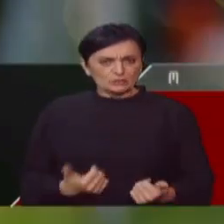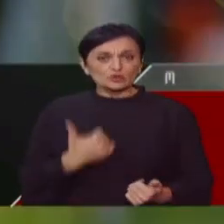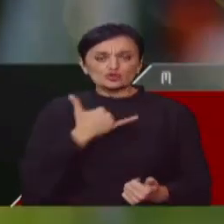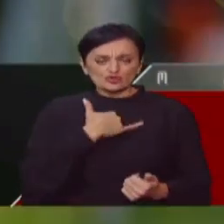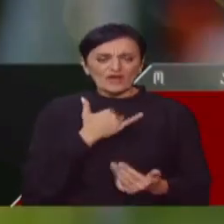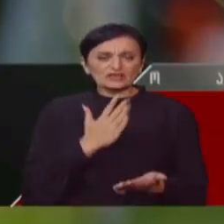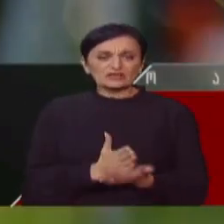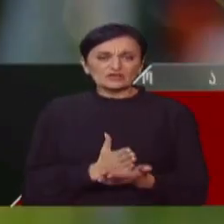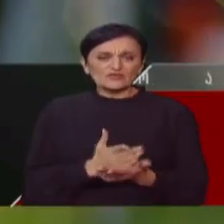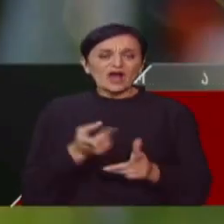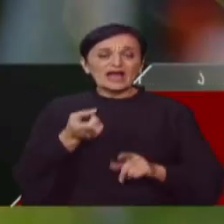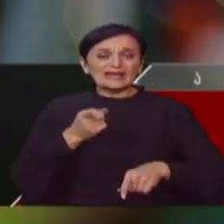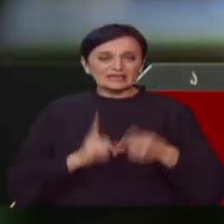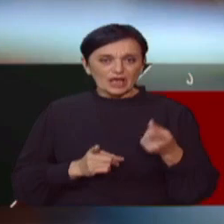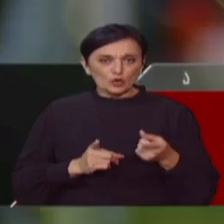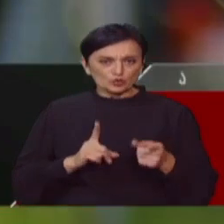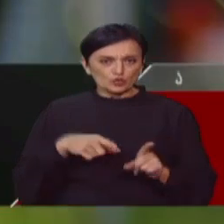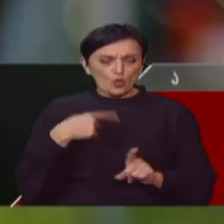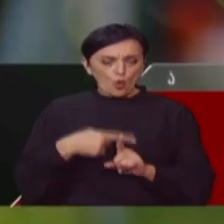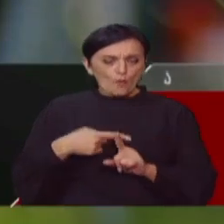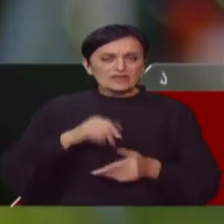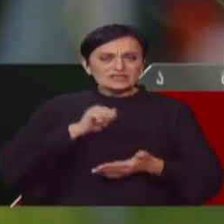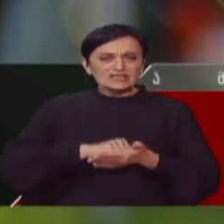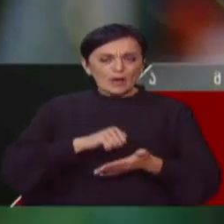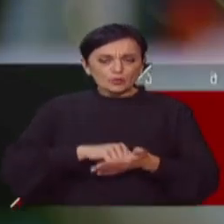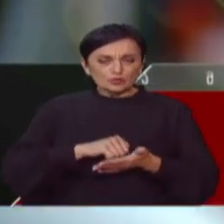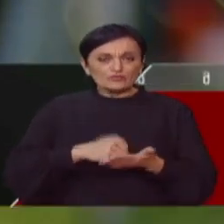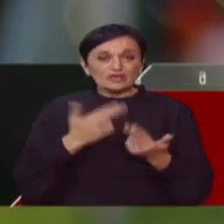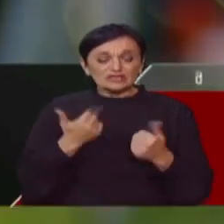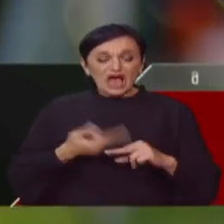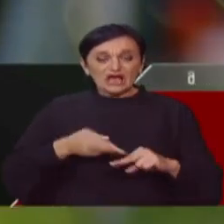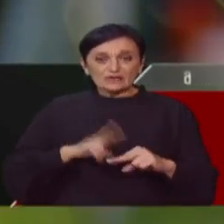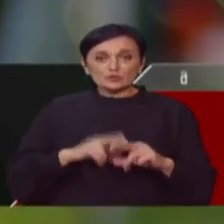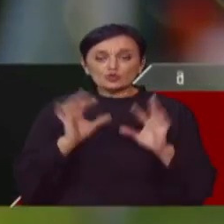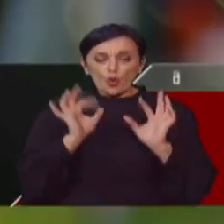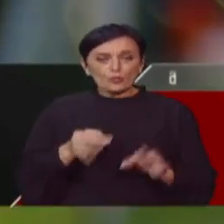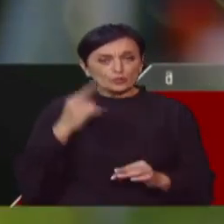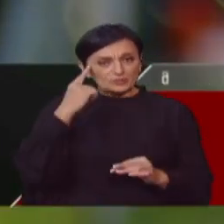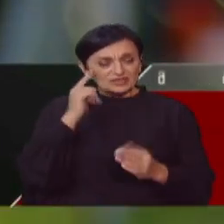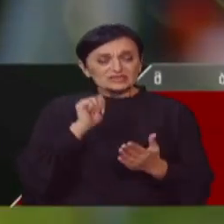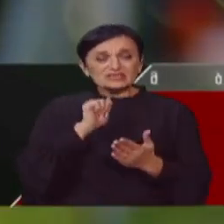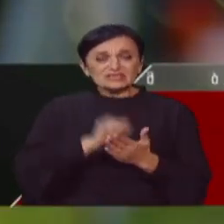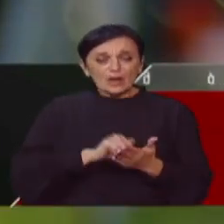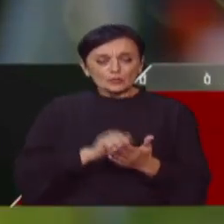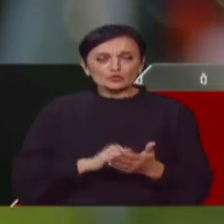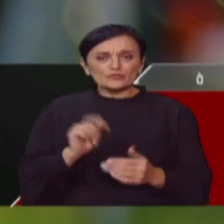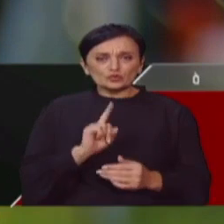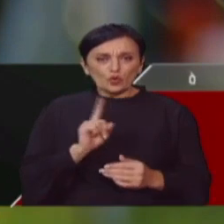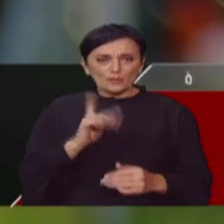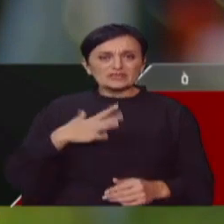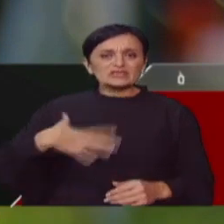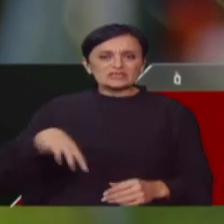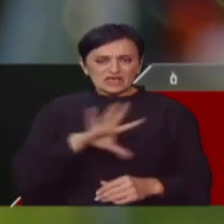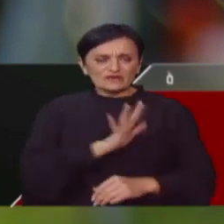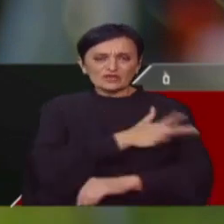გვაქვს რეალური ოპტიმიზმის საფუძველი და იმისი ობიექტურად ფიქრის საფუძველი, რომ